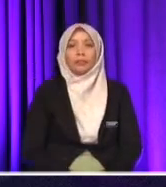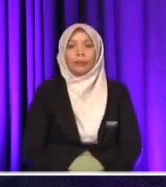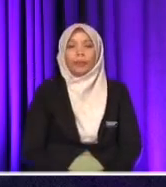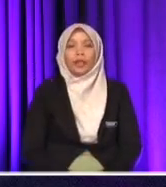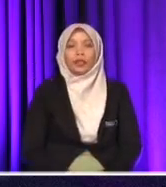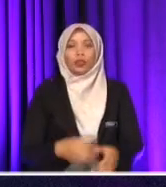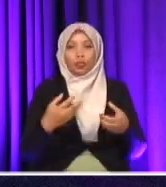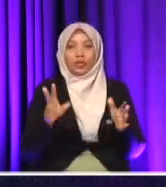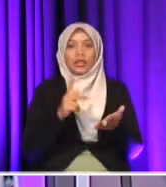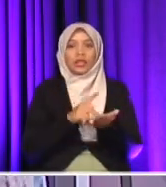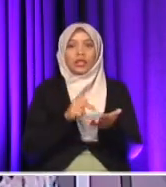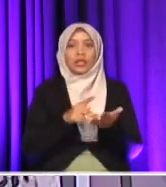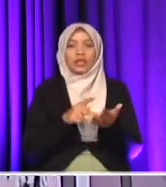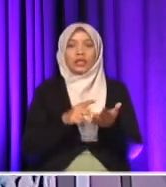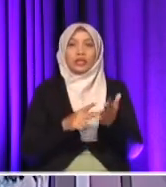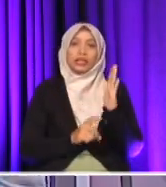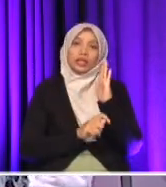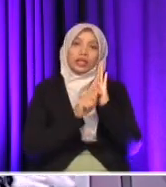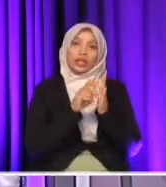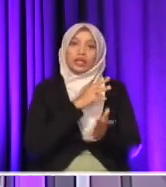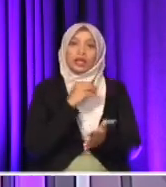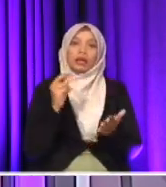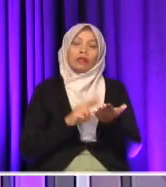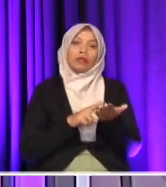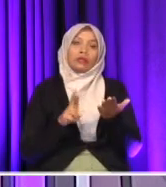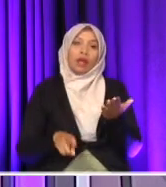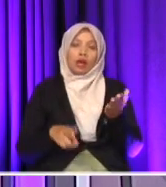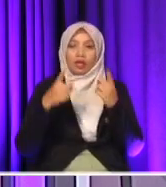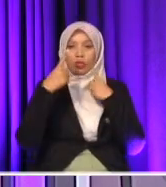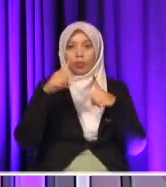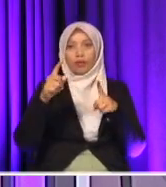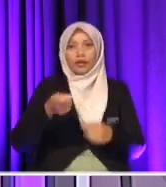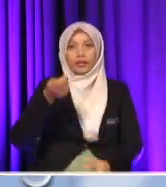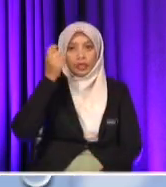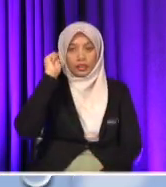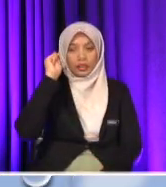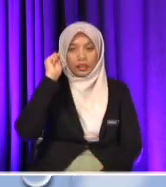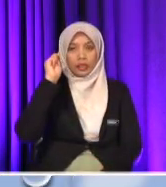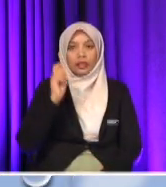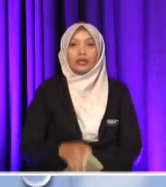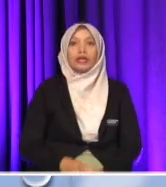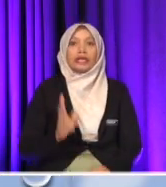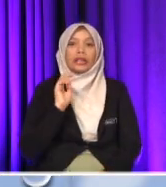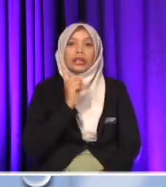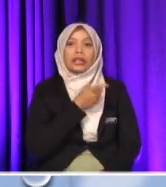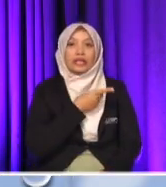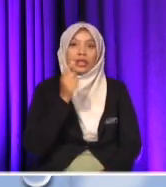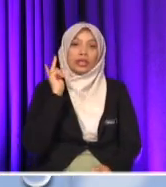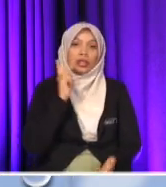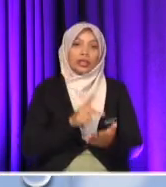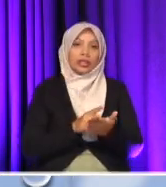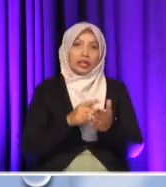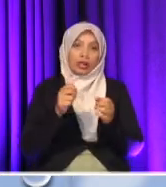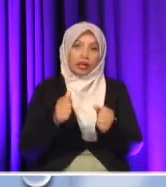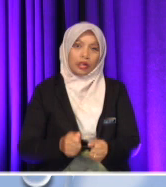dah kira nilai tinggi dan nilai rendah ni kan. Okey, ini kalau jawapan dia nak tadi. Dia suruh jawapan dalam mikrofarad. So, kita kena akur lah. Saya kata tadi kan. Jawapan